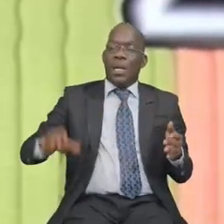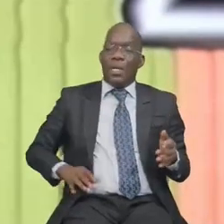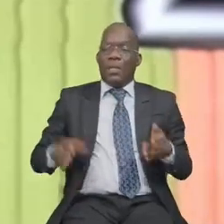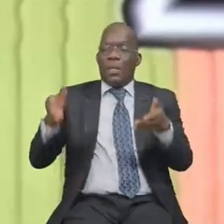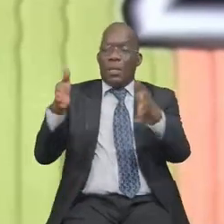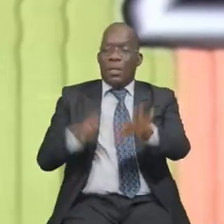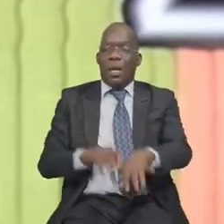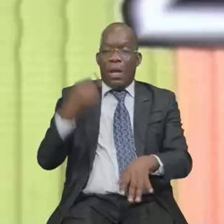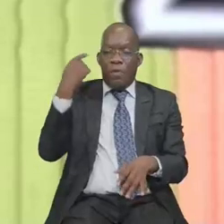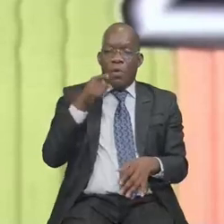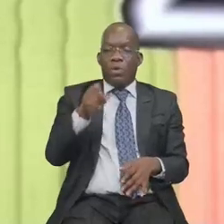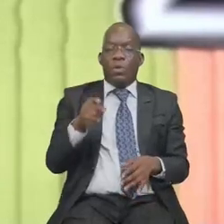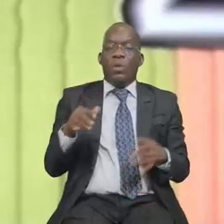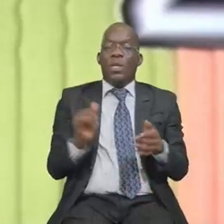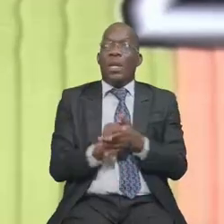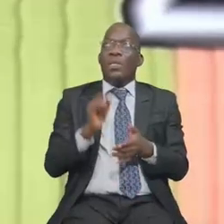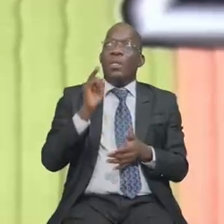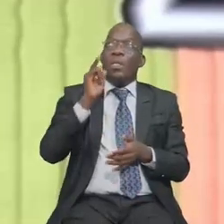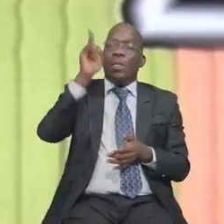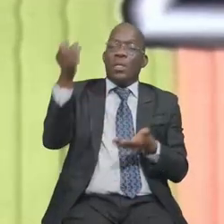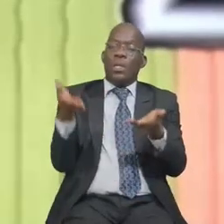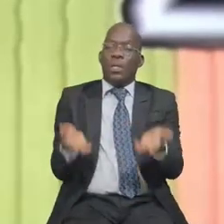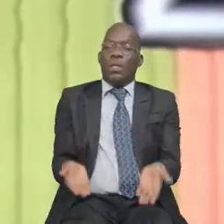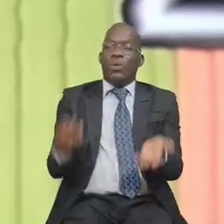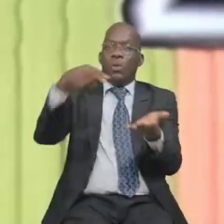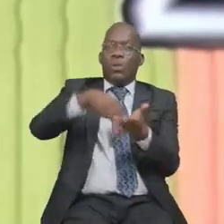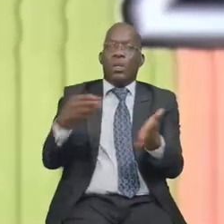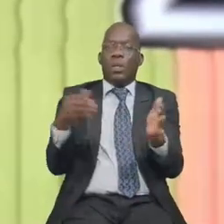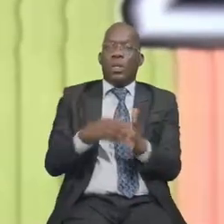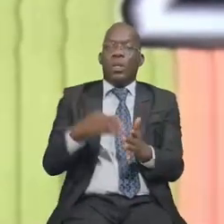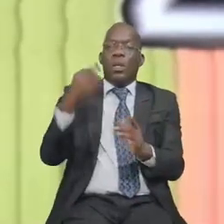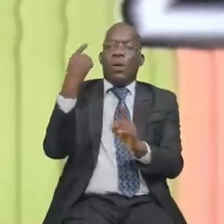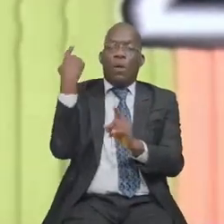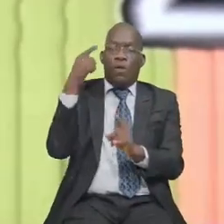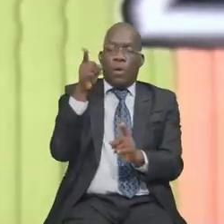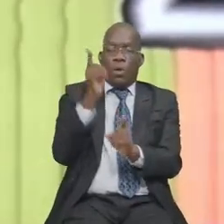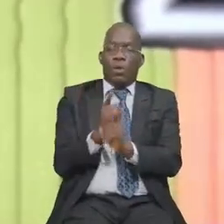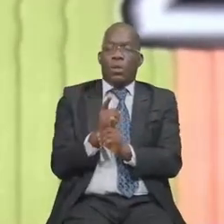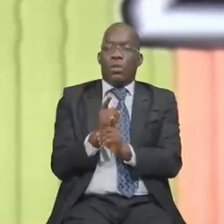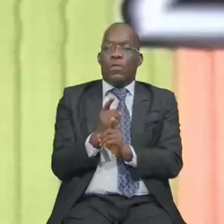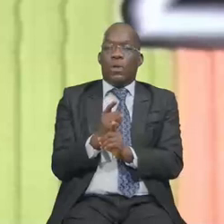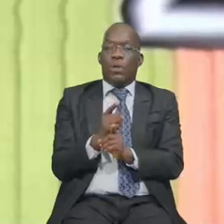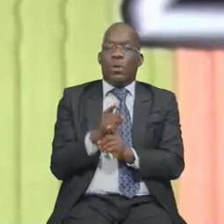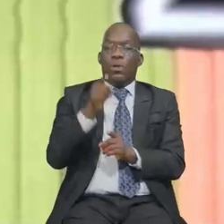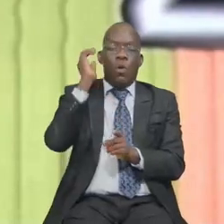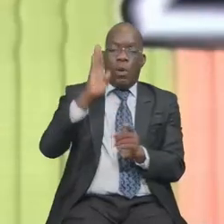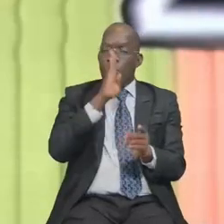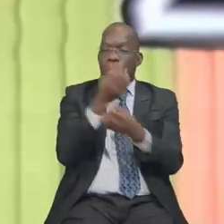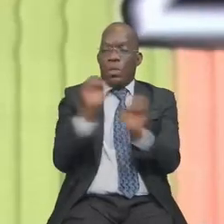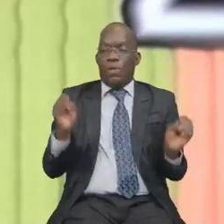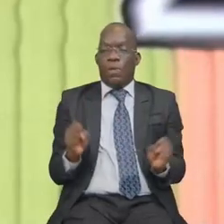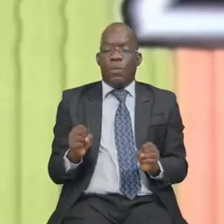et qu'il est ressuscité encore pour ta justification, tu seras sauvé, car c'est en croyant du cœur, verset 10,